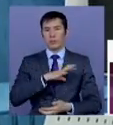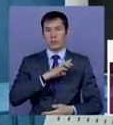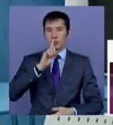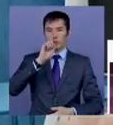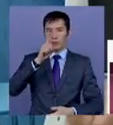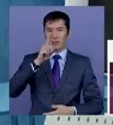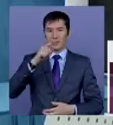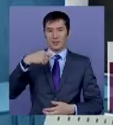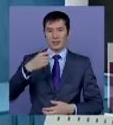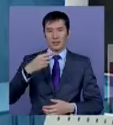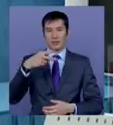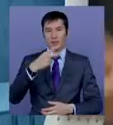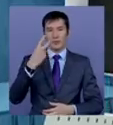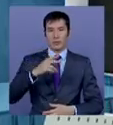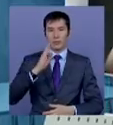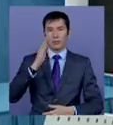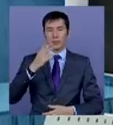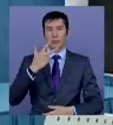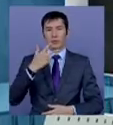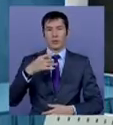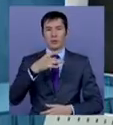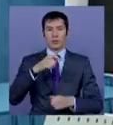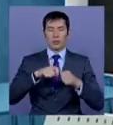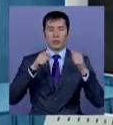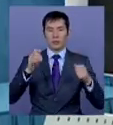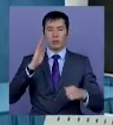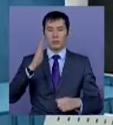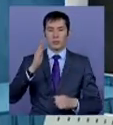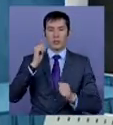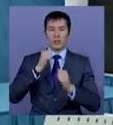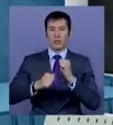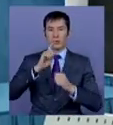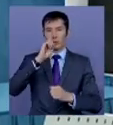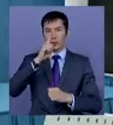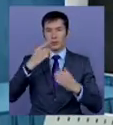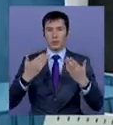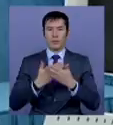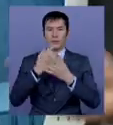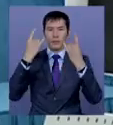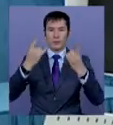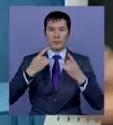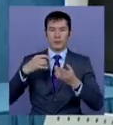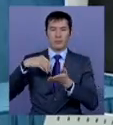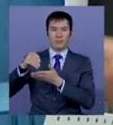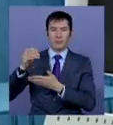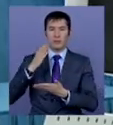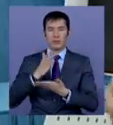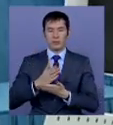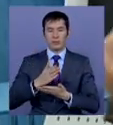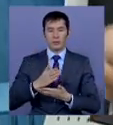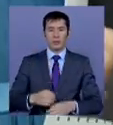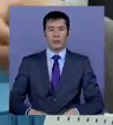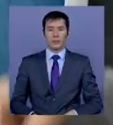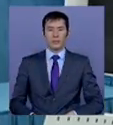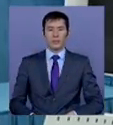3 бағыт ашылады. Және тағы бір айта кетерлігі, жыл сайын жаңа автобустар сатып алынуда. Бұл аудандағы автобустар мәселесін біртіндеп шешуге